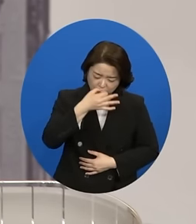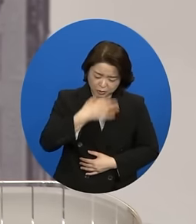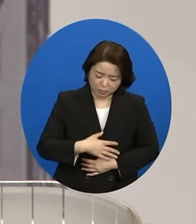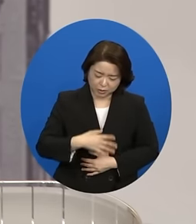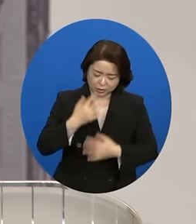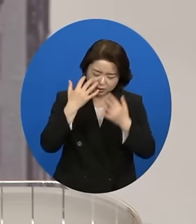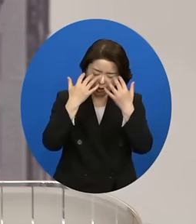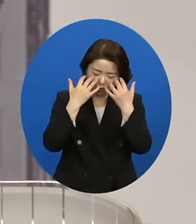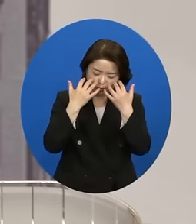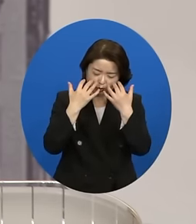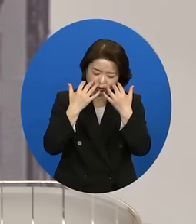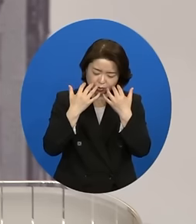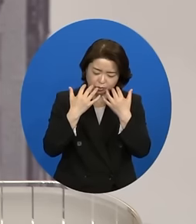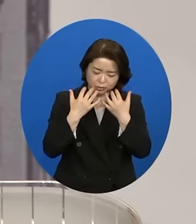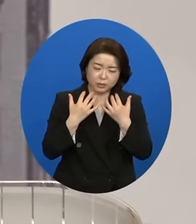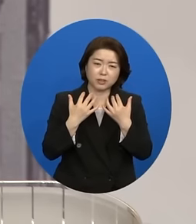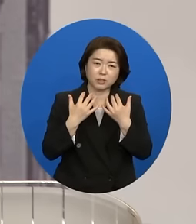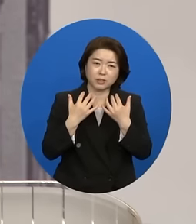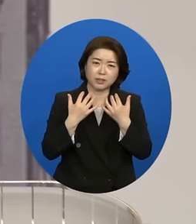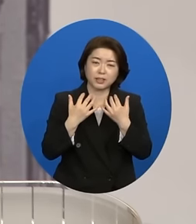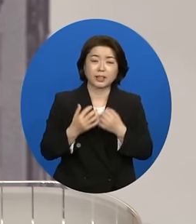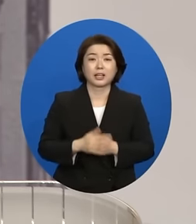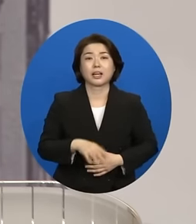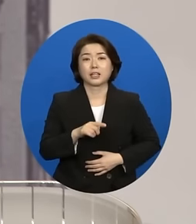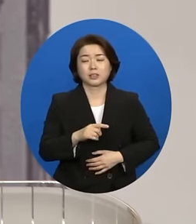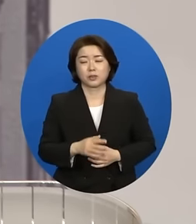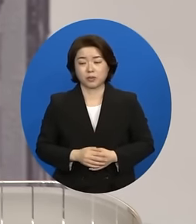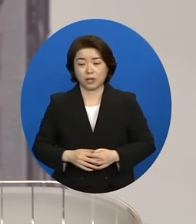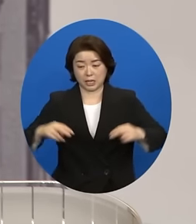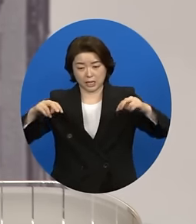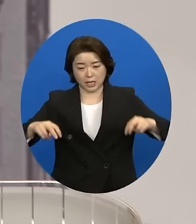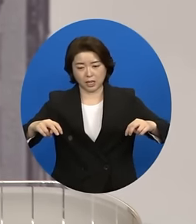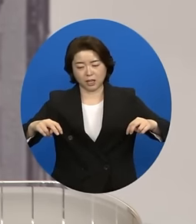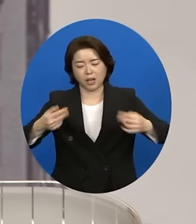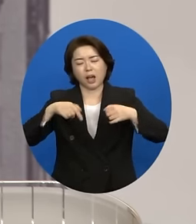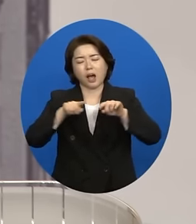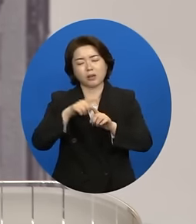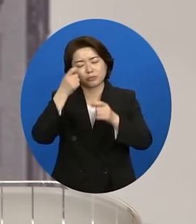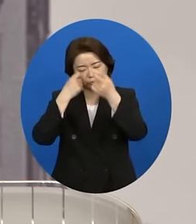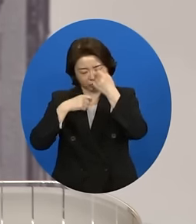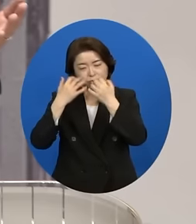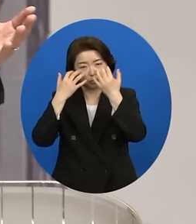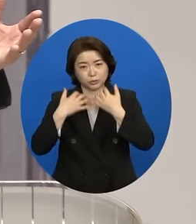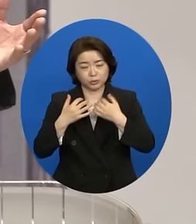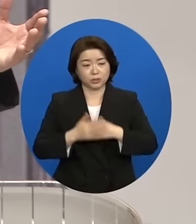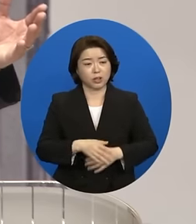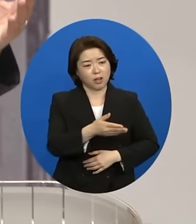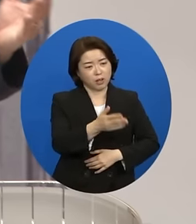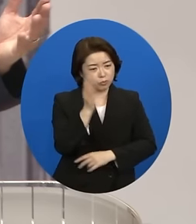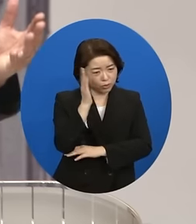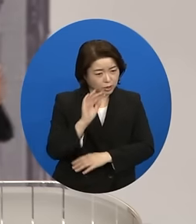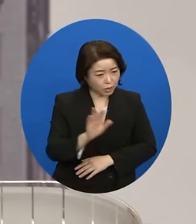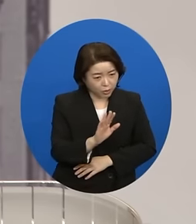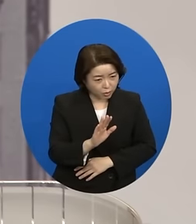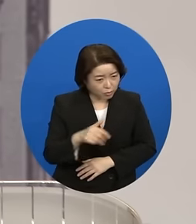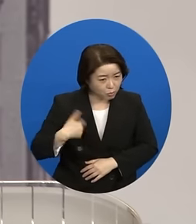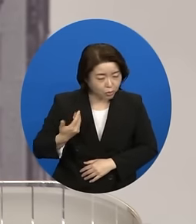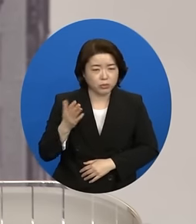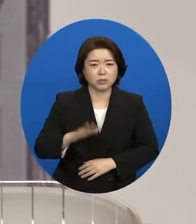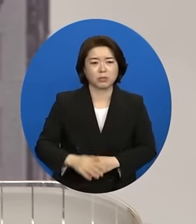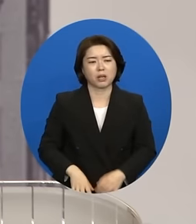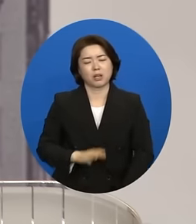흘리고 계시더래요. 그래서 그분도 그냥 같이 울었답니다. 어떤 사연인지 모르지만 얼마나